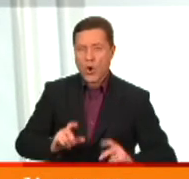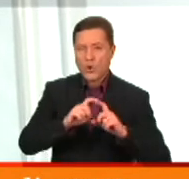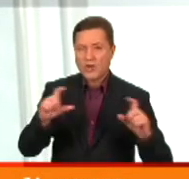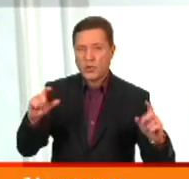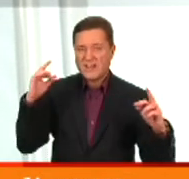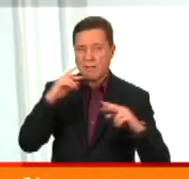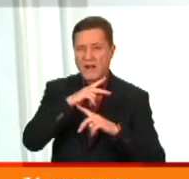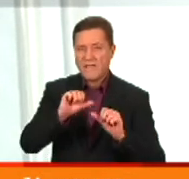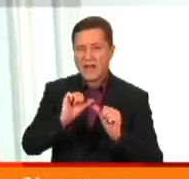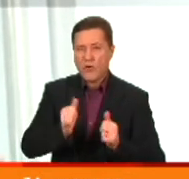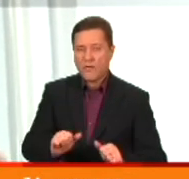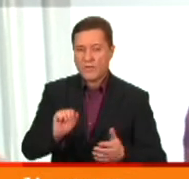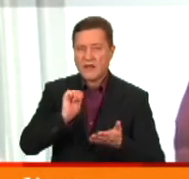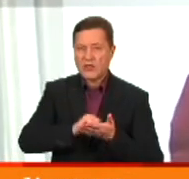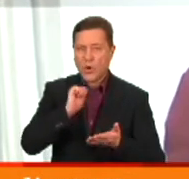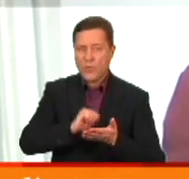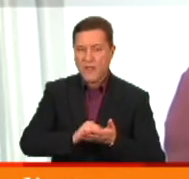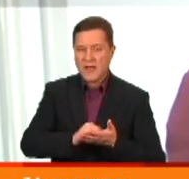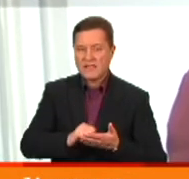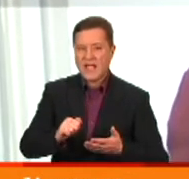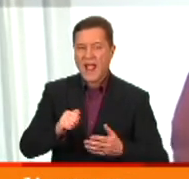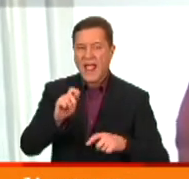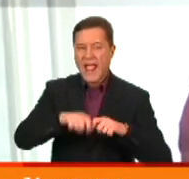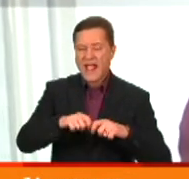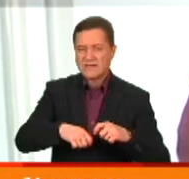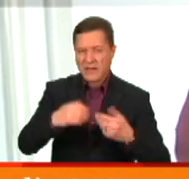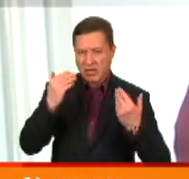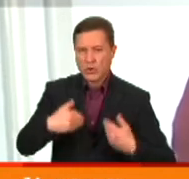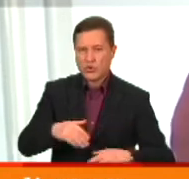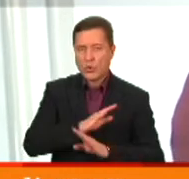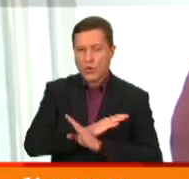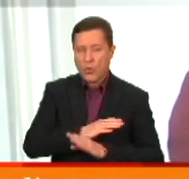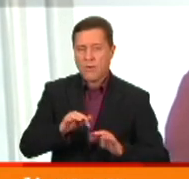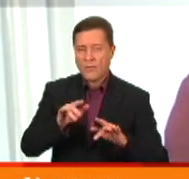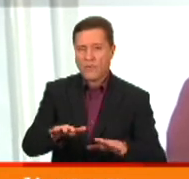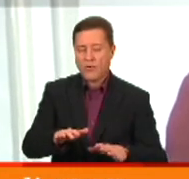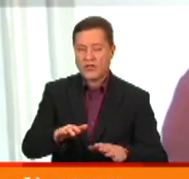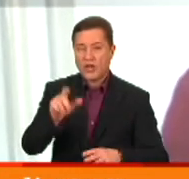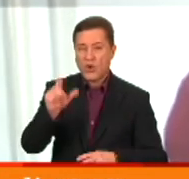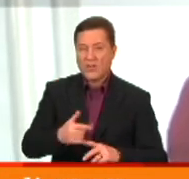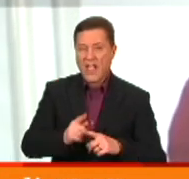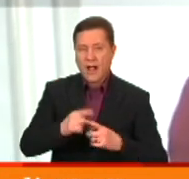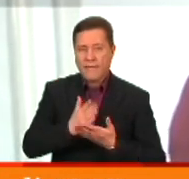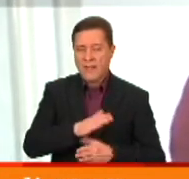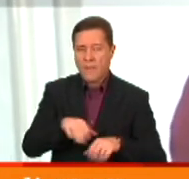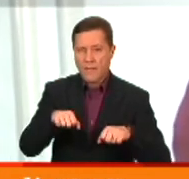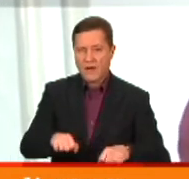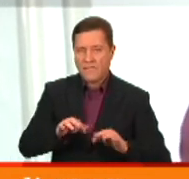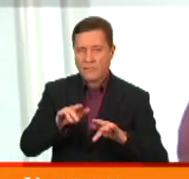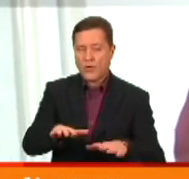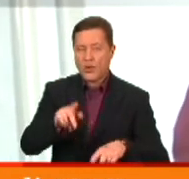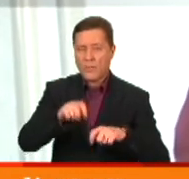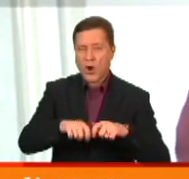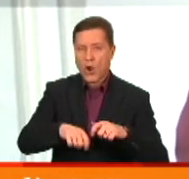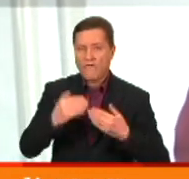неправильно оформлює документи, оформлює там експертизу трупа, проводить людина, яка не має права цього проводити, протокол допиту